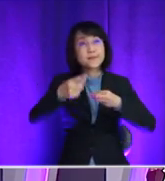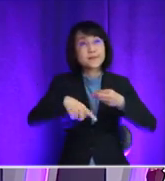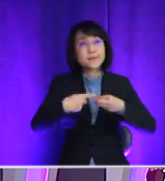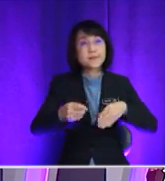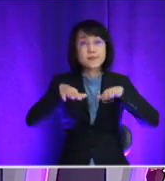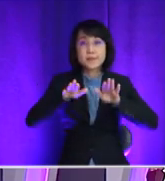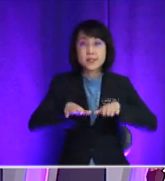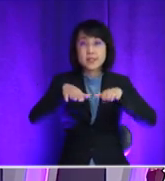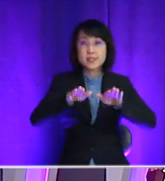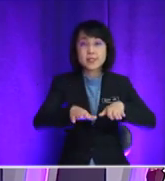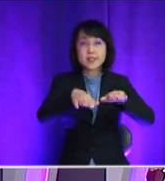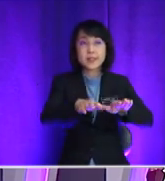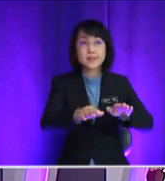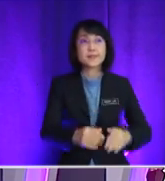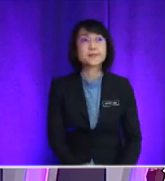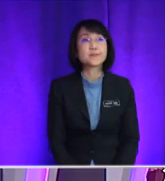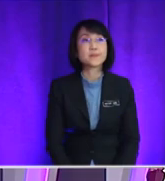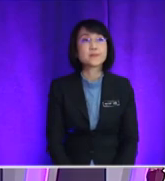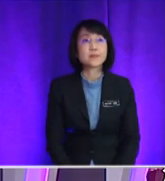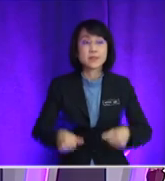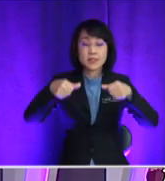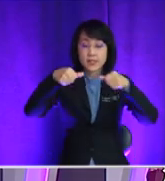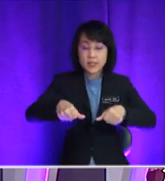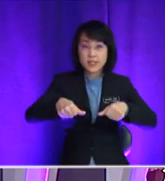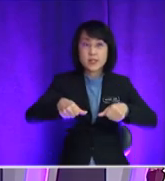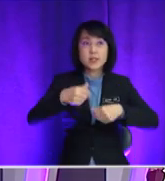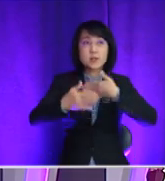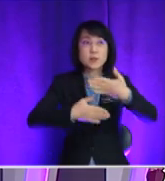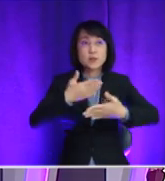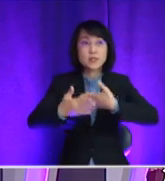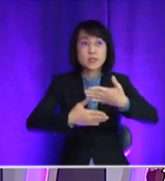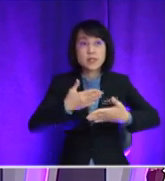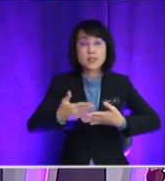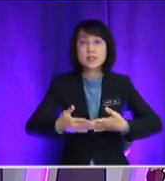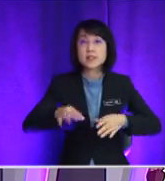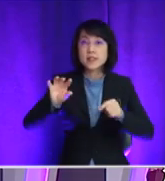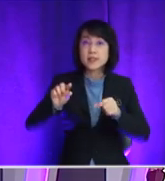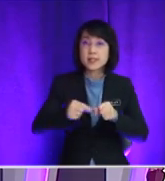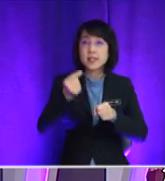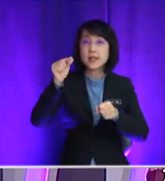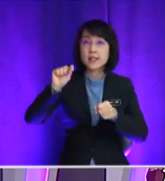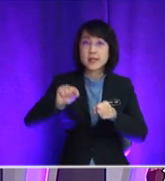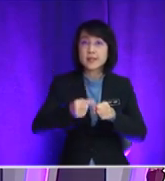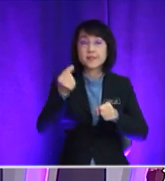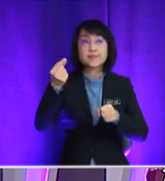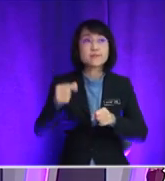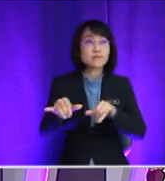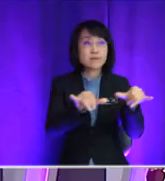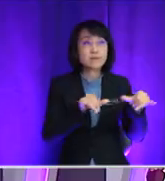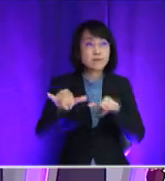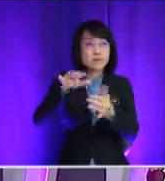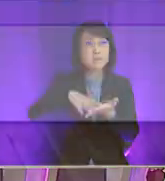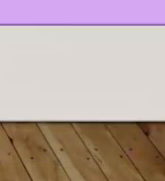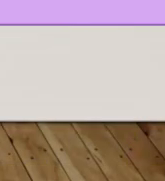mesin jahit dan menekan proses jahitan ya pembelajaran adalah